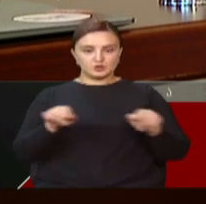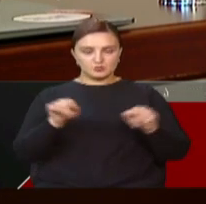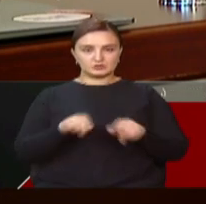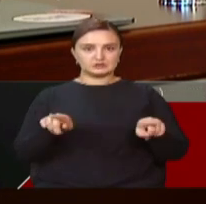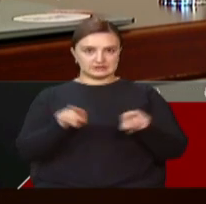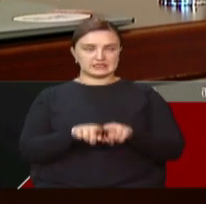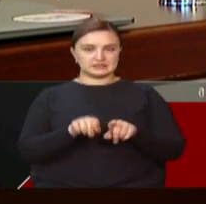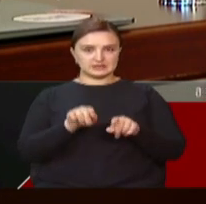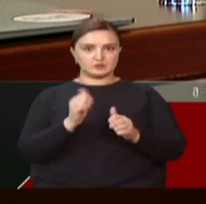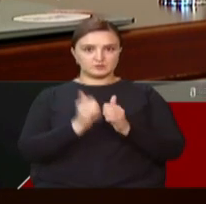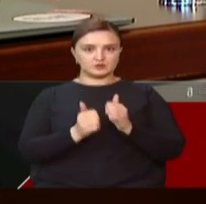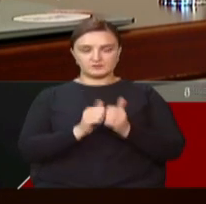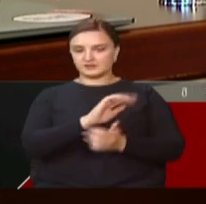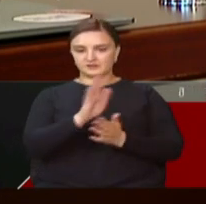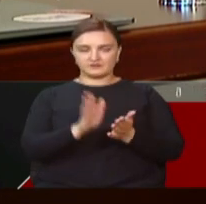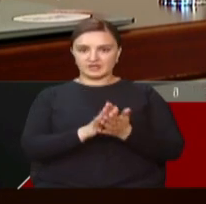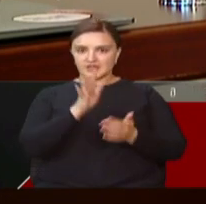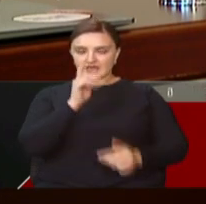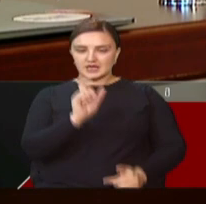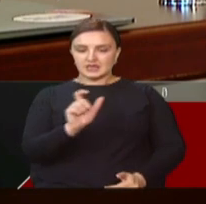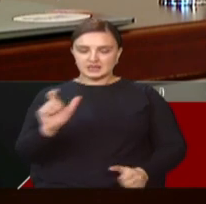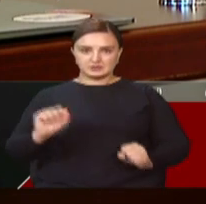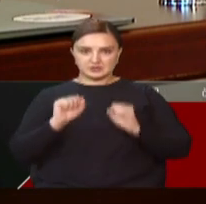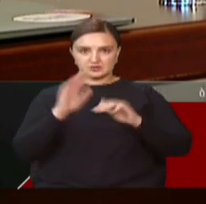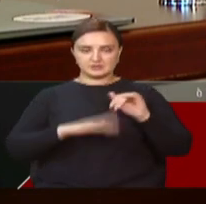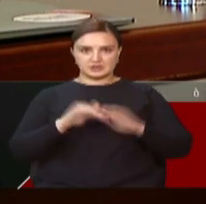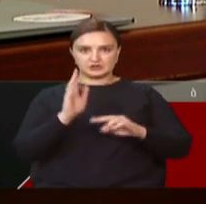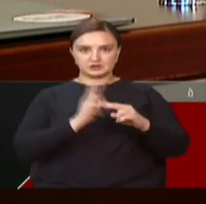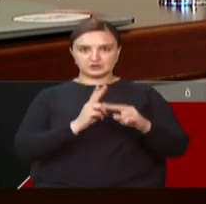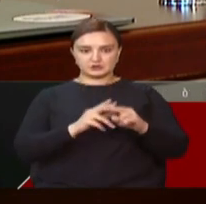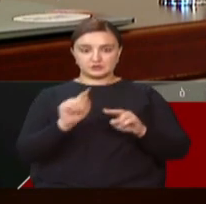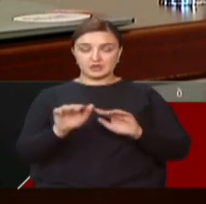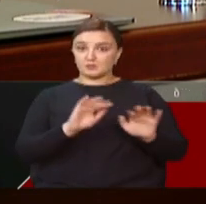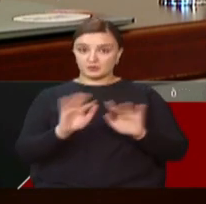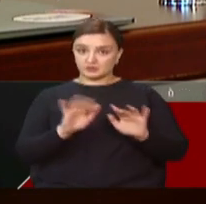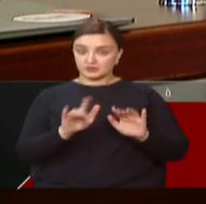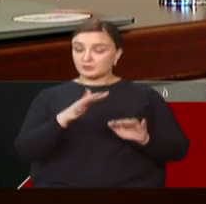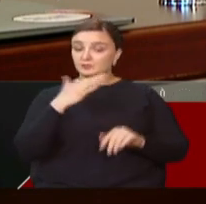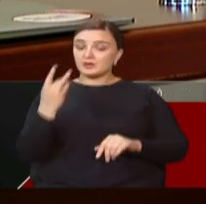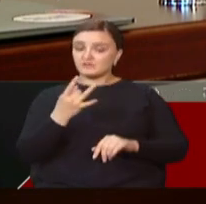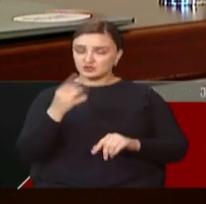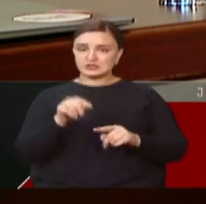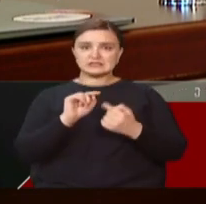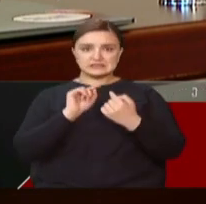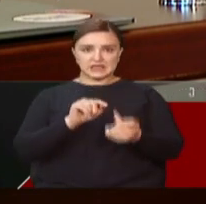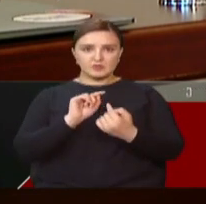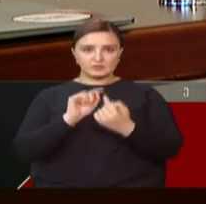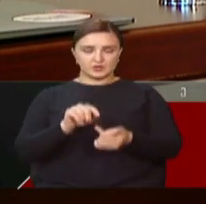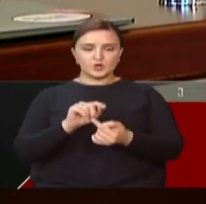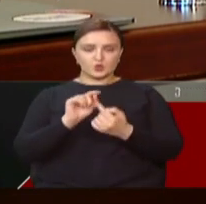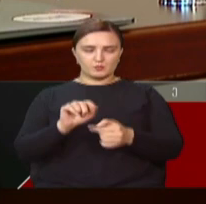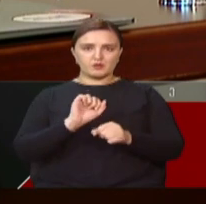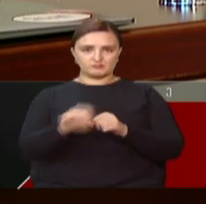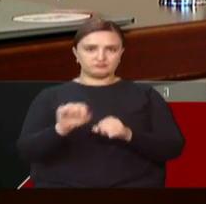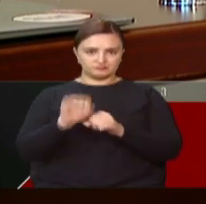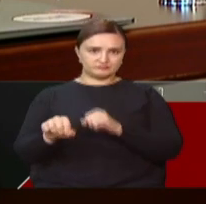ასეთი, რომელიც მუდმივად ყველა ეტაპზე ცდილობს, რომ ხელი შეუშალოს ამ პროცესს. თუმცა არაერთხელ გაგვირღვევია ეს წინააღმდეგობის, ასე ვთქვათ, ბარიერი